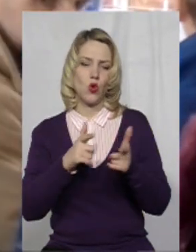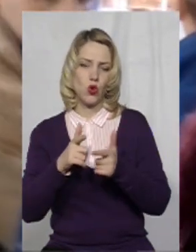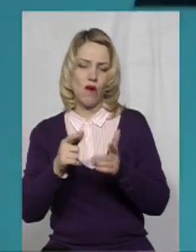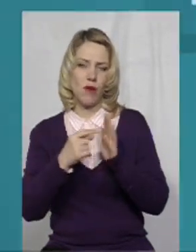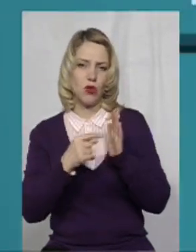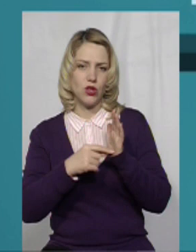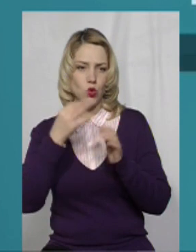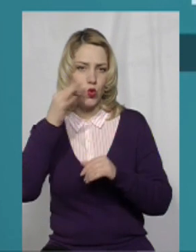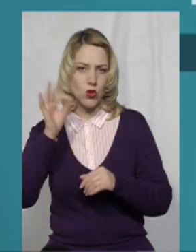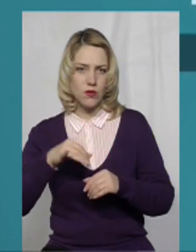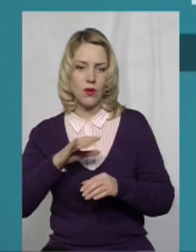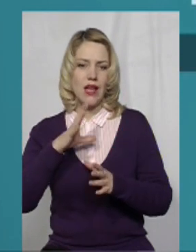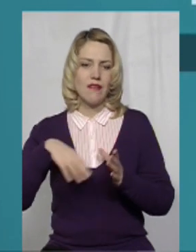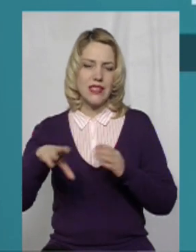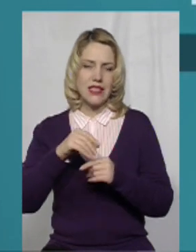переговори тобі.